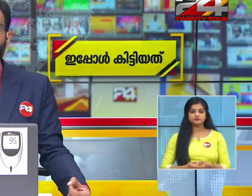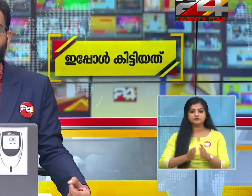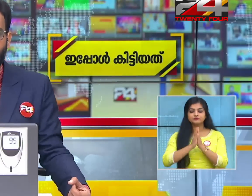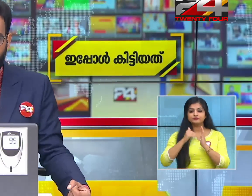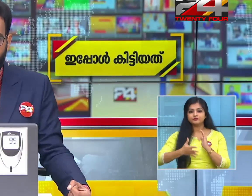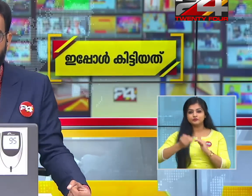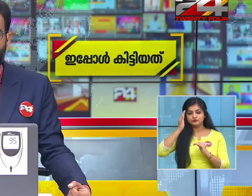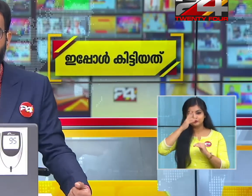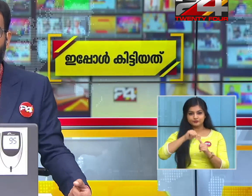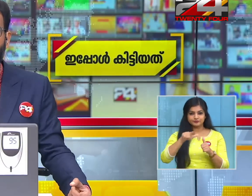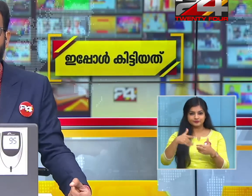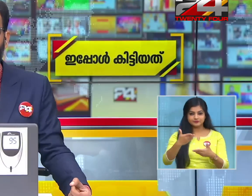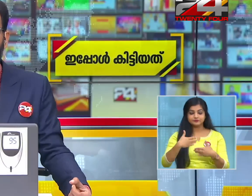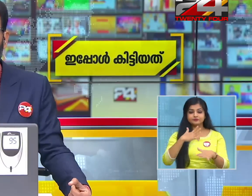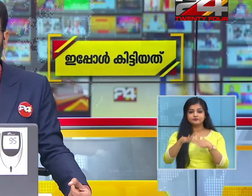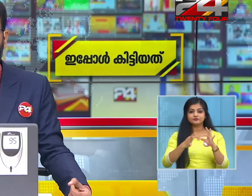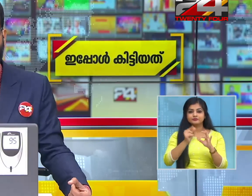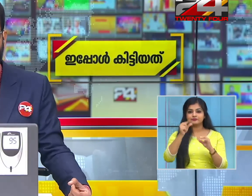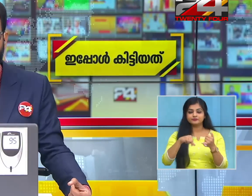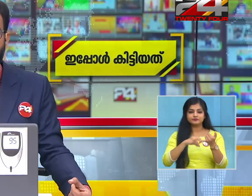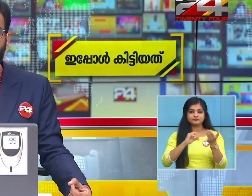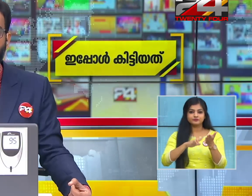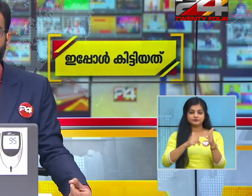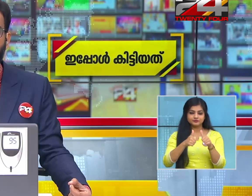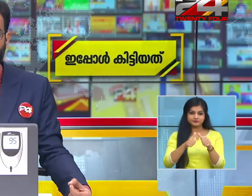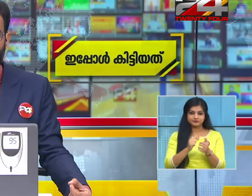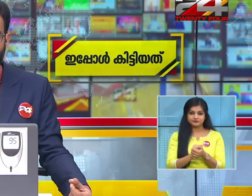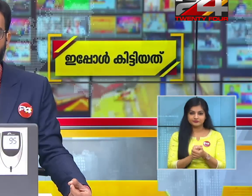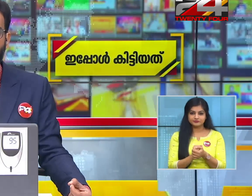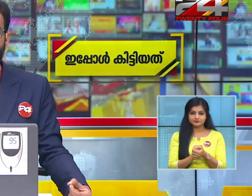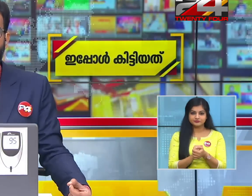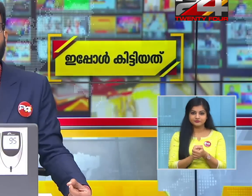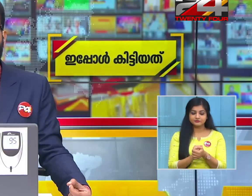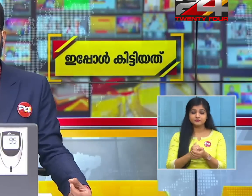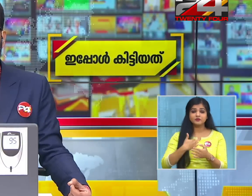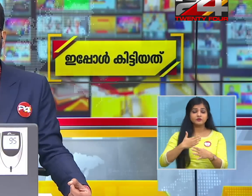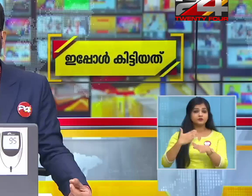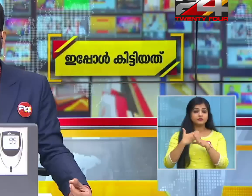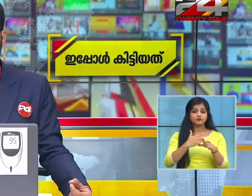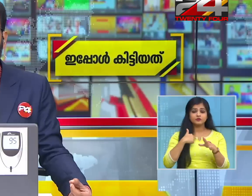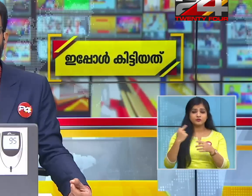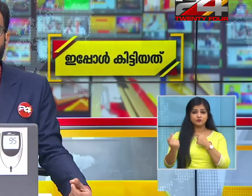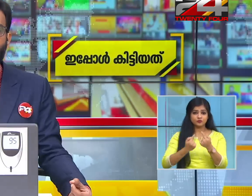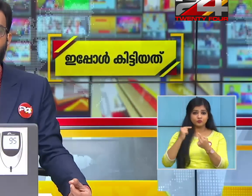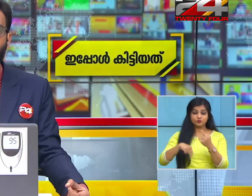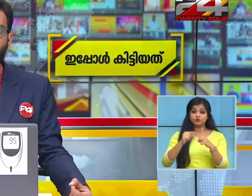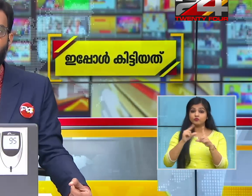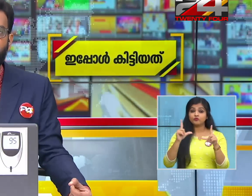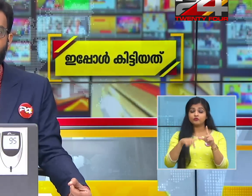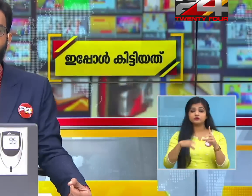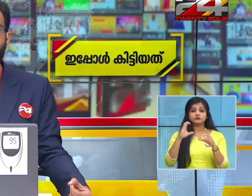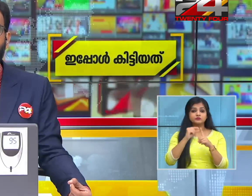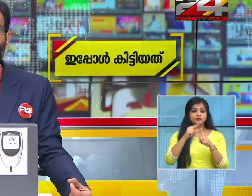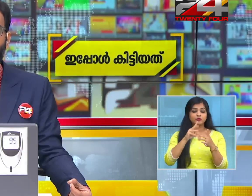നമസ്കാരം. ഇപ്പോൾ കിട്ടിയതിലേക്ക് സ്വാഗതം. ഞാൻ ഉമേഷ് ശിവരാമൻ. എന്നോടൊപ്പം കേൾവി പരിമിതരെ സഹായിക്കുന്നതിന് വേണ്ടി സോനാചറിയും. തനിക്കെതിരായ ആരോപണം തെളിയിക്കാൻ CPIഎമ്മിനെ